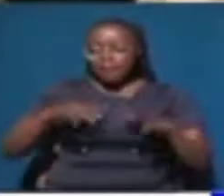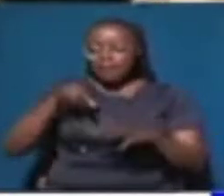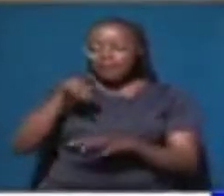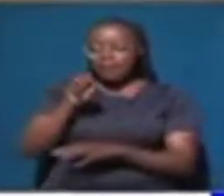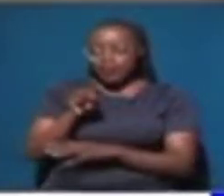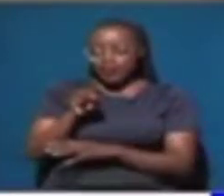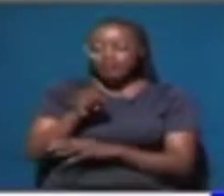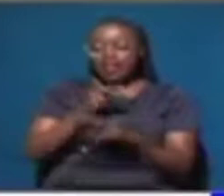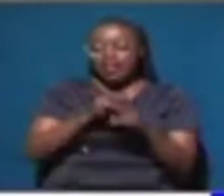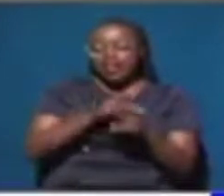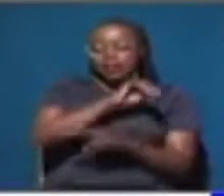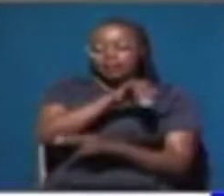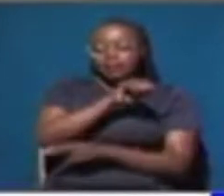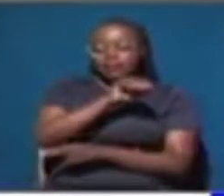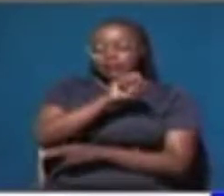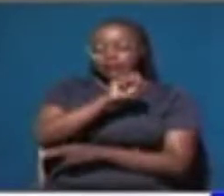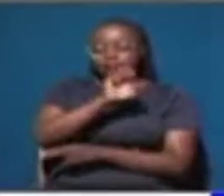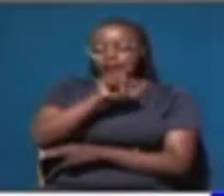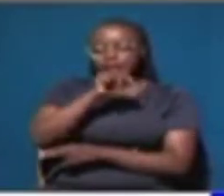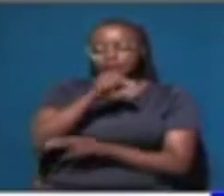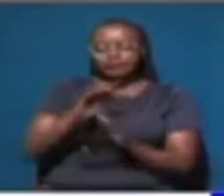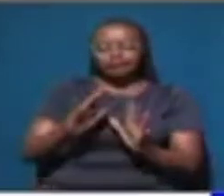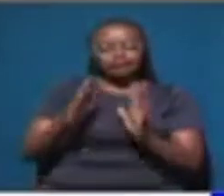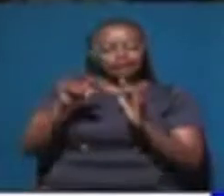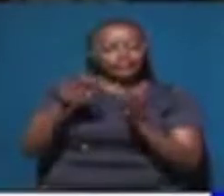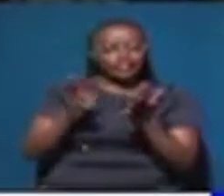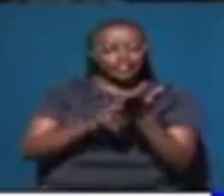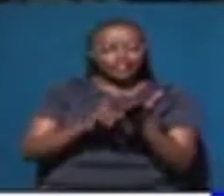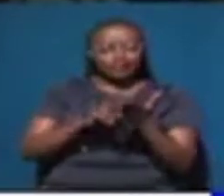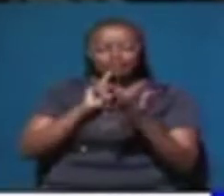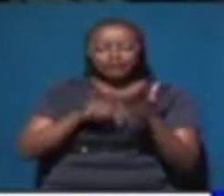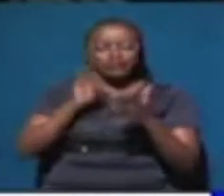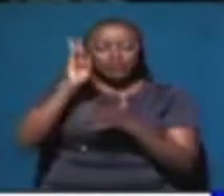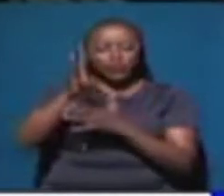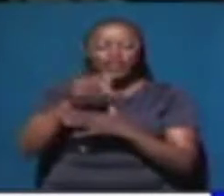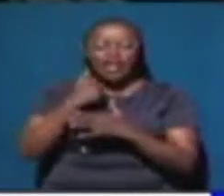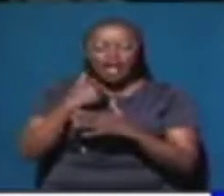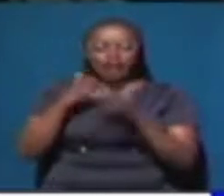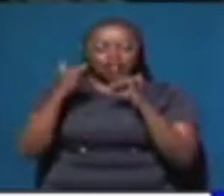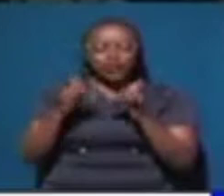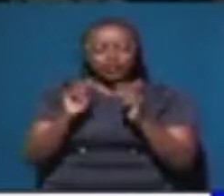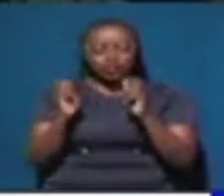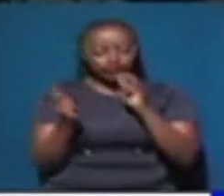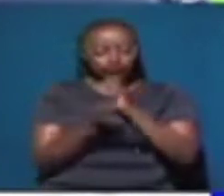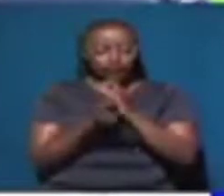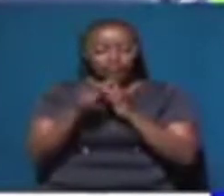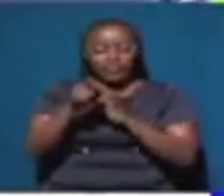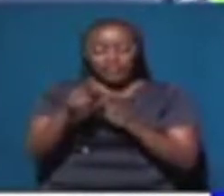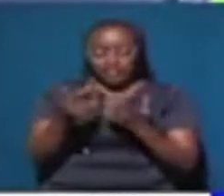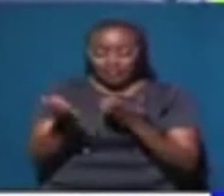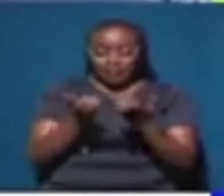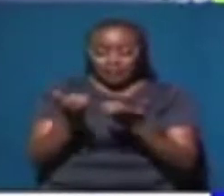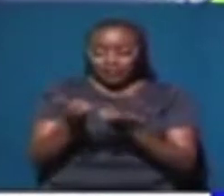ministry-inĩ ya ũkui Joseph Njoroge nĩ agathĩrĩirie wĩyandĩkithia ũyũ akiuga nĩ ũkũrehe ũthiũ mwerũ wonjoria-inĩ ũyũ kana nĩ